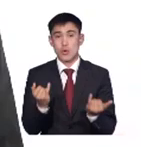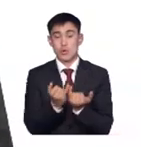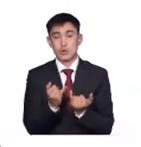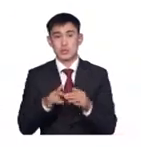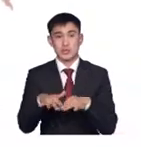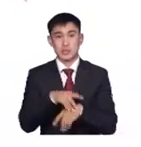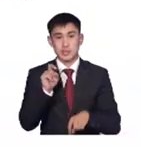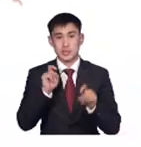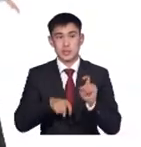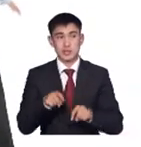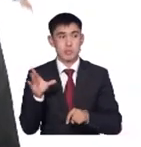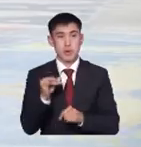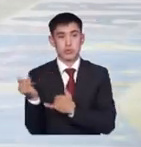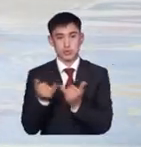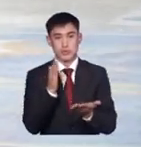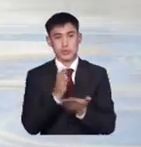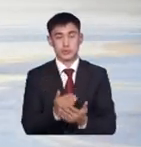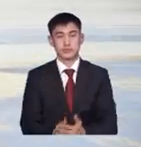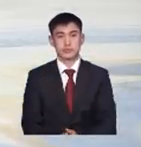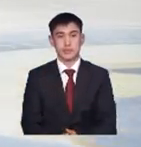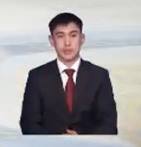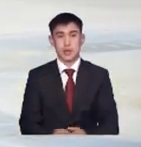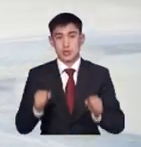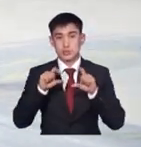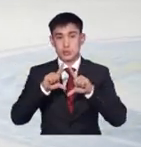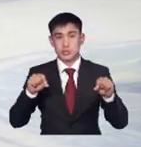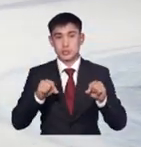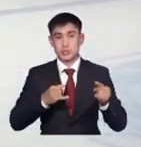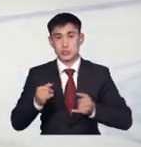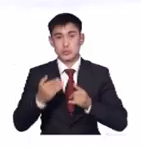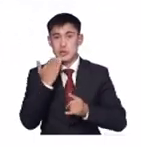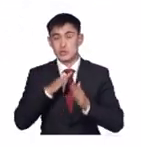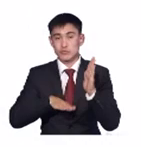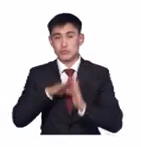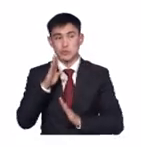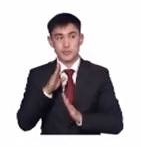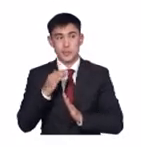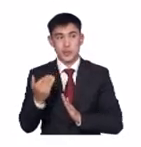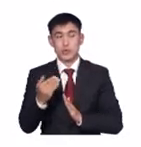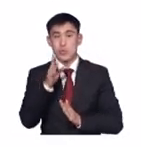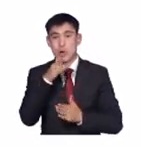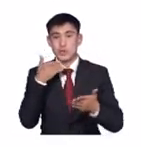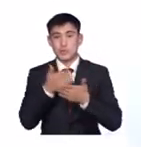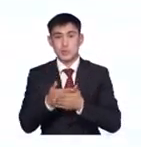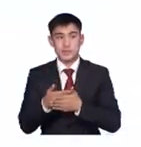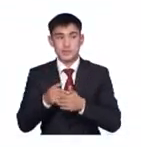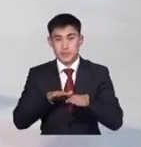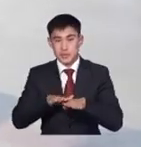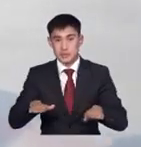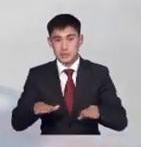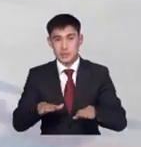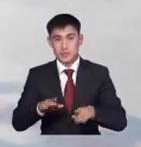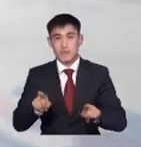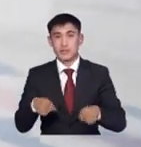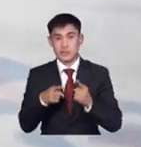Қонақтардың келіп коньки тебуіне барлық жағдай жасалған. Спорт кешеніндегі мұз айдынының сапасы өте жоғары. Оны уақытымен тегістеп, қалпына